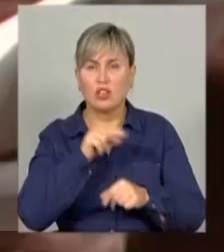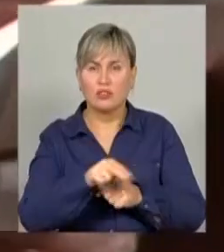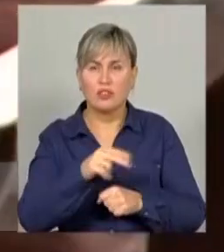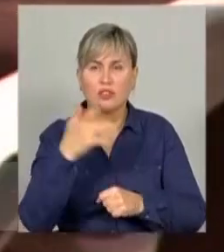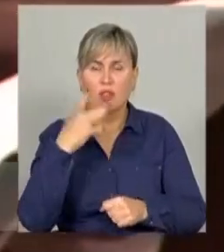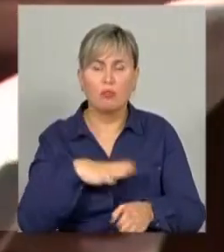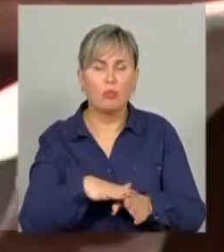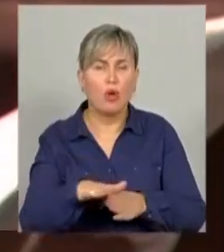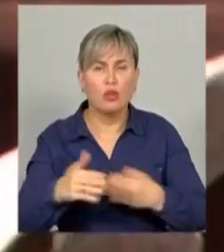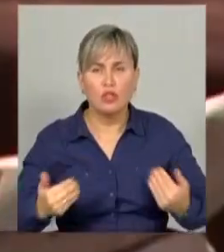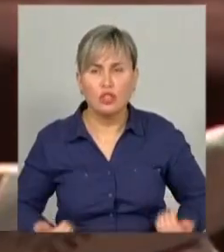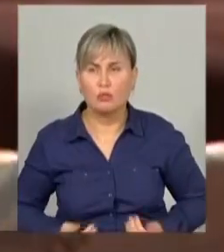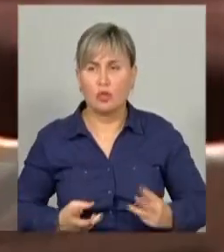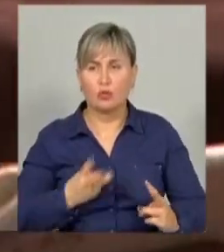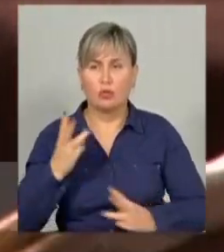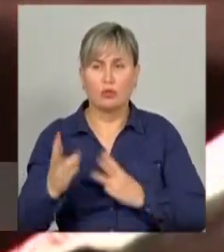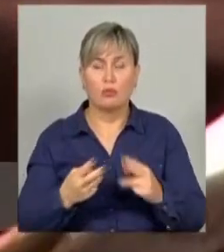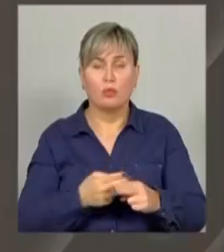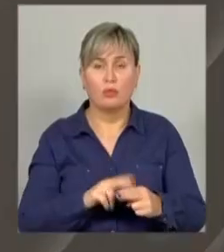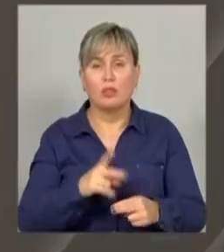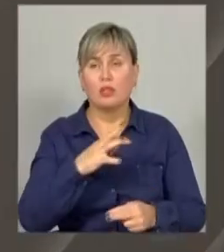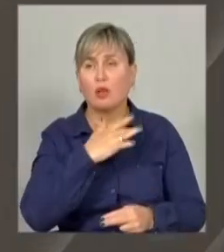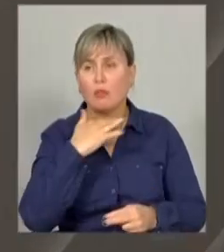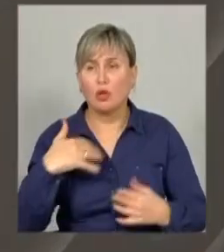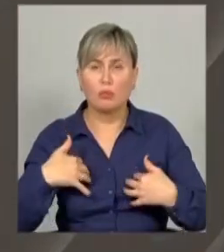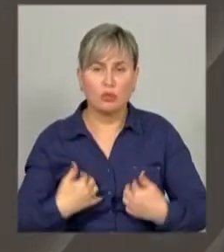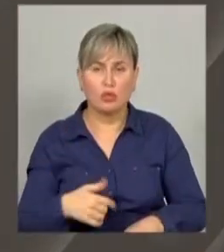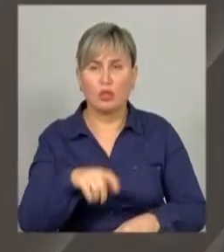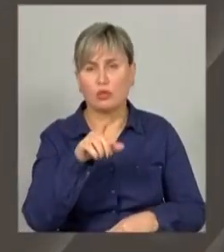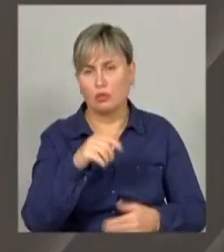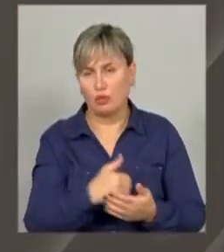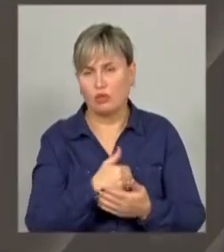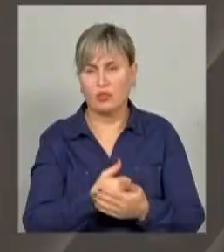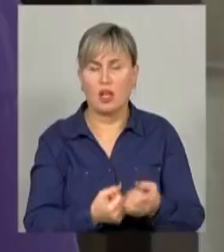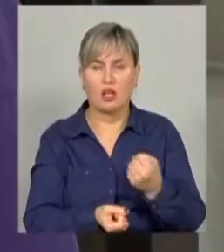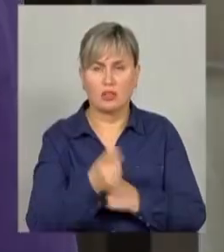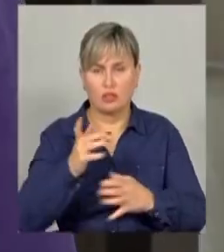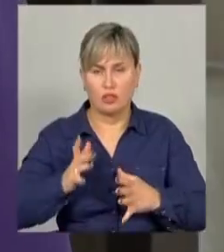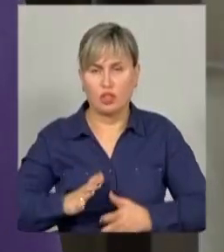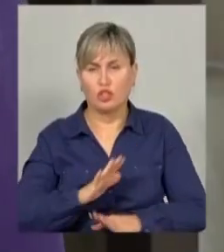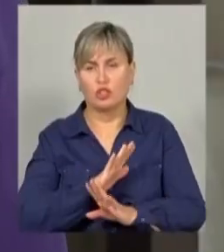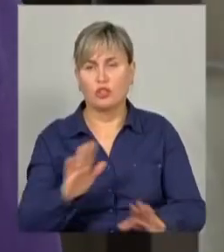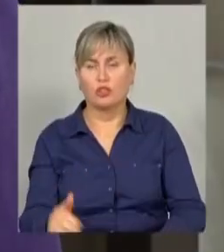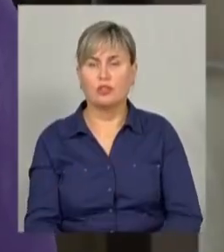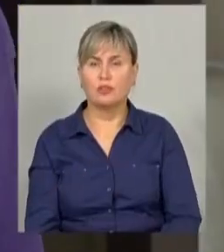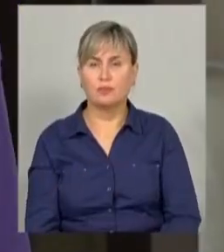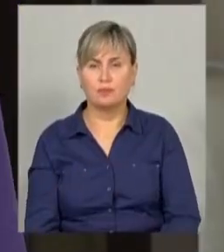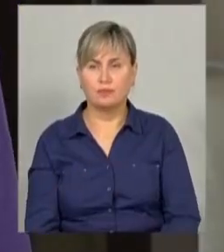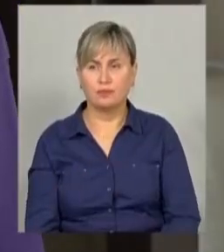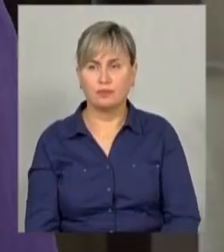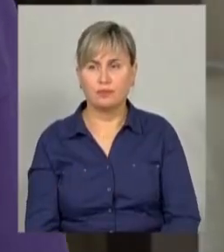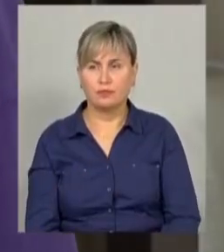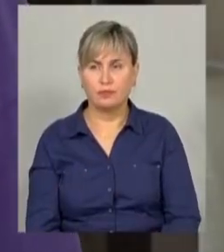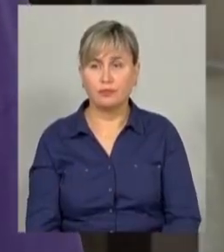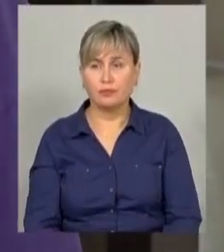был полон жизни энтузиазма а потому для многих печальная новость оказалась неожида три слова которые